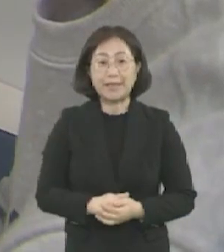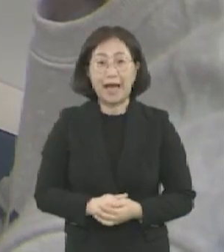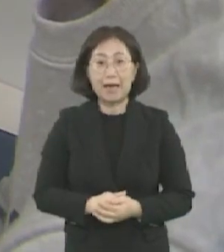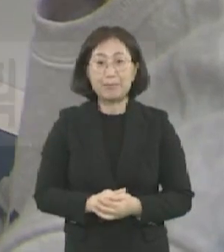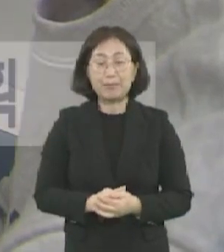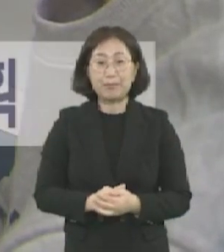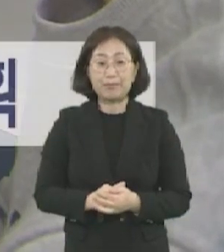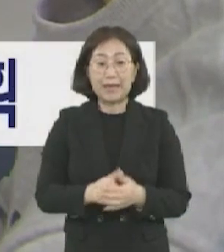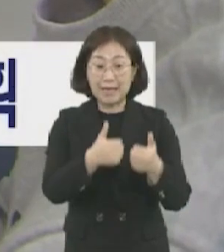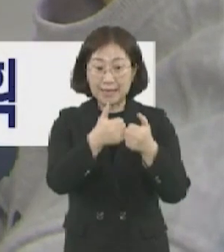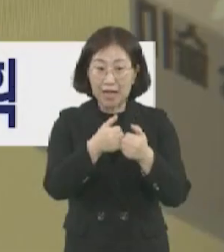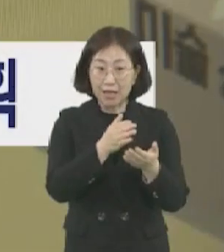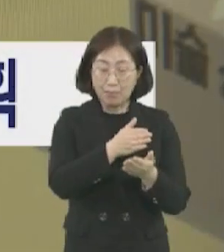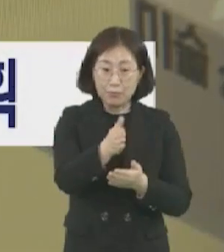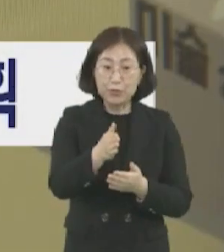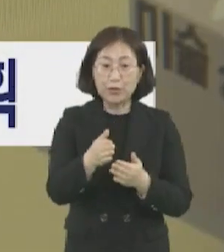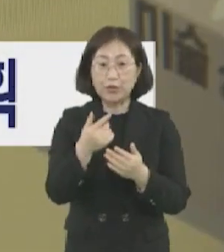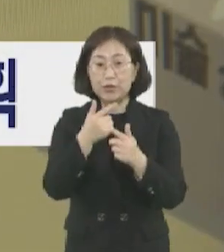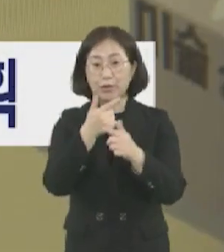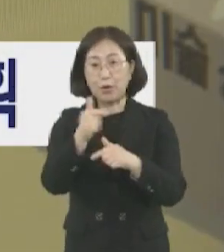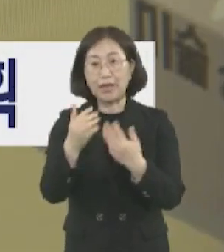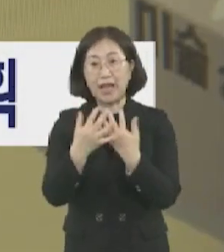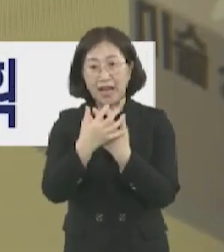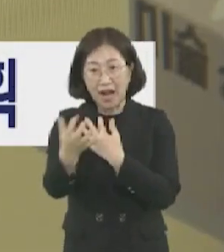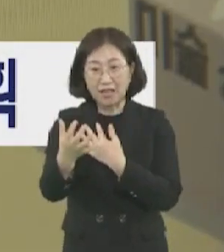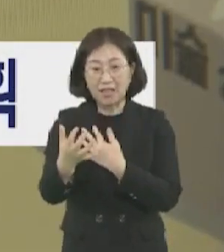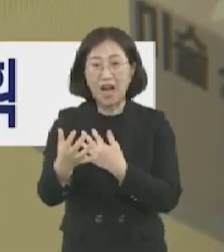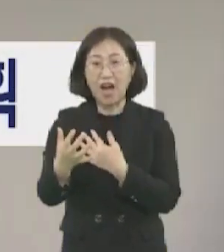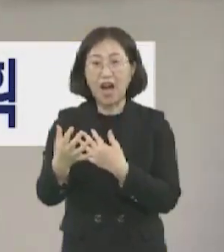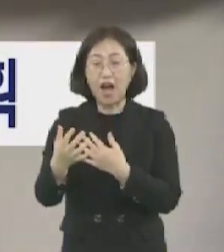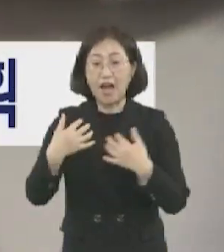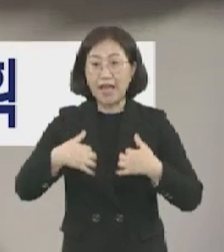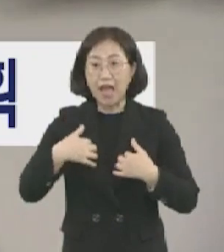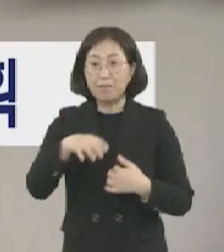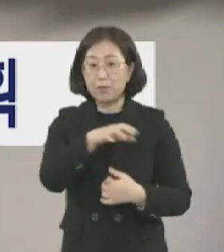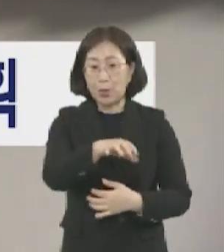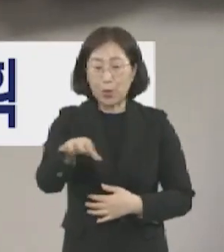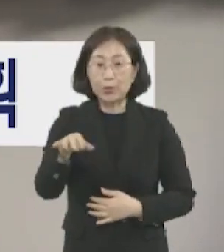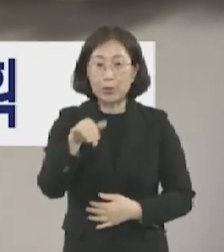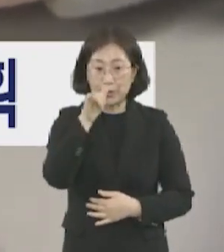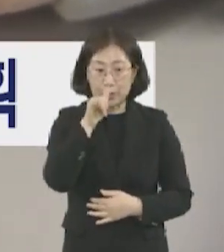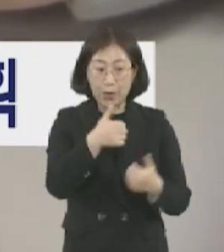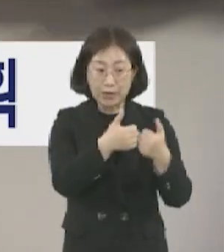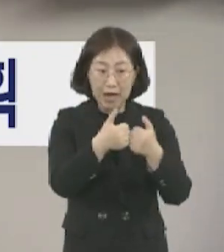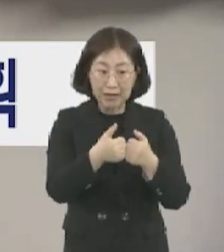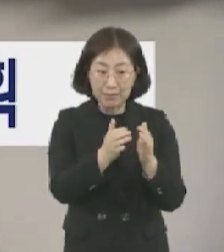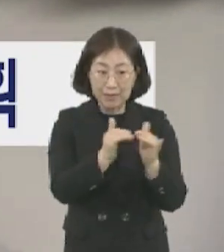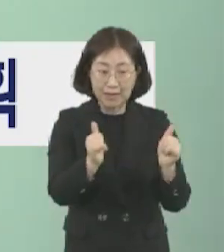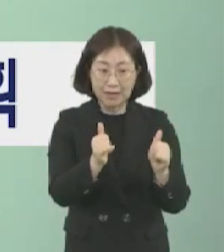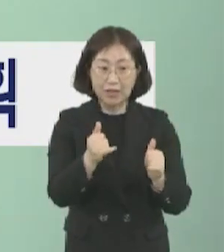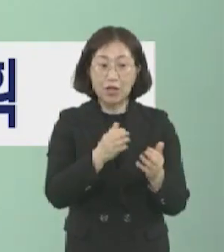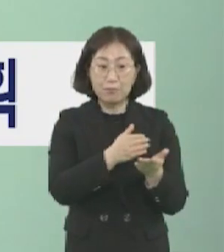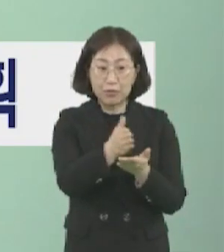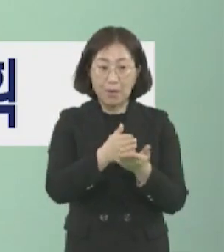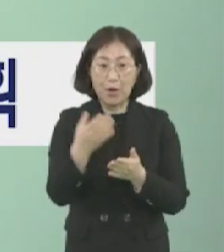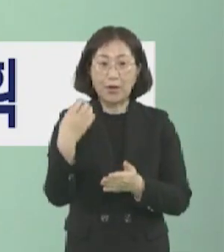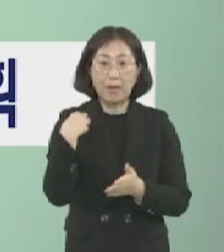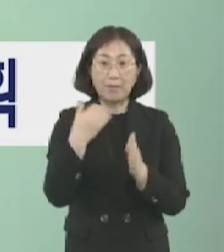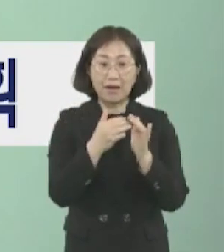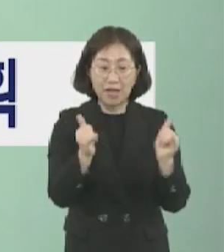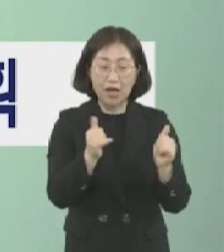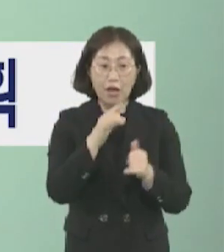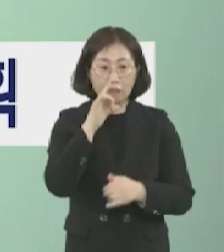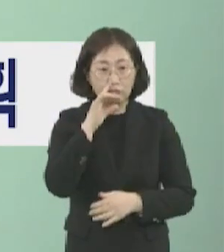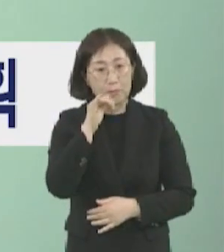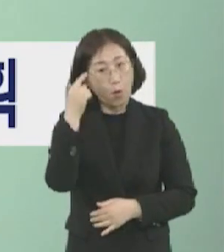부스, 대강당, 게임존까지 설치됐고 상담 부스에서 분야별 담당자들로부터 궁금한 점을